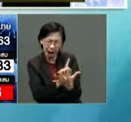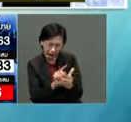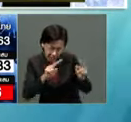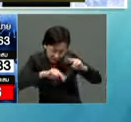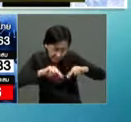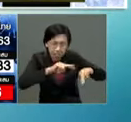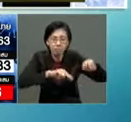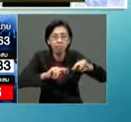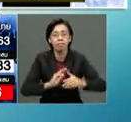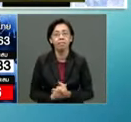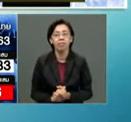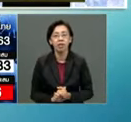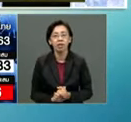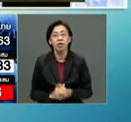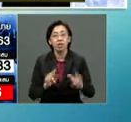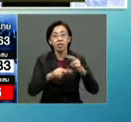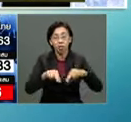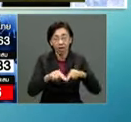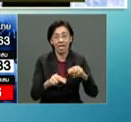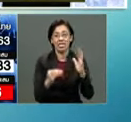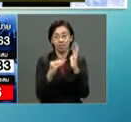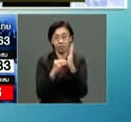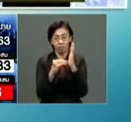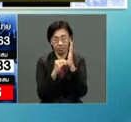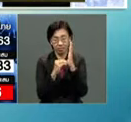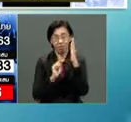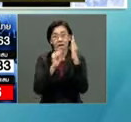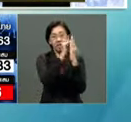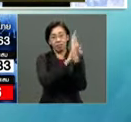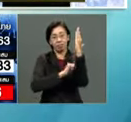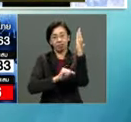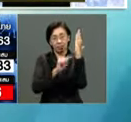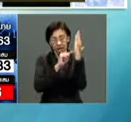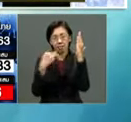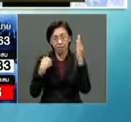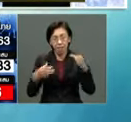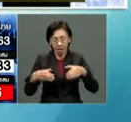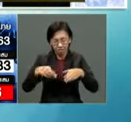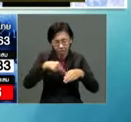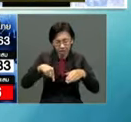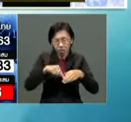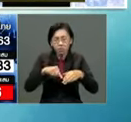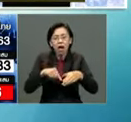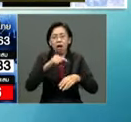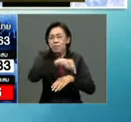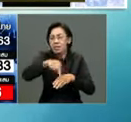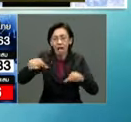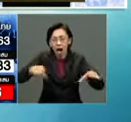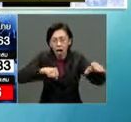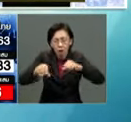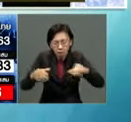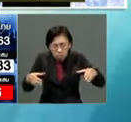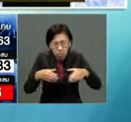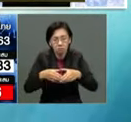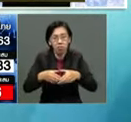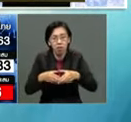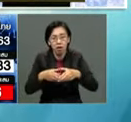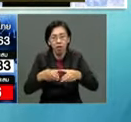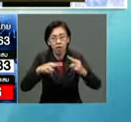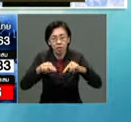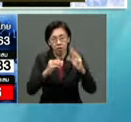ไว้ตั้งแต่ระดับส่วนกลางนะครับแล้วก็ชุดตรวจร่วมนะครับชุดตรวจทั่วไปแล้วก็ชุดตรวจส่วนกล